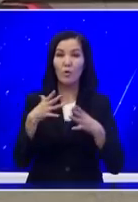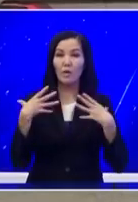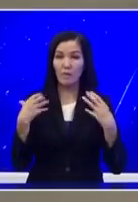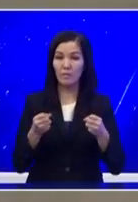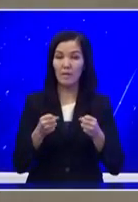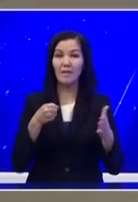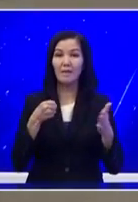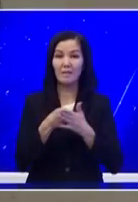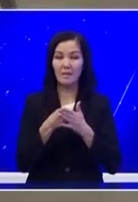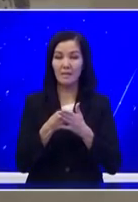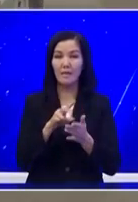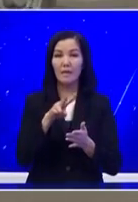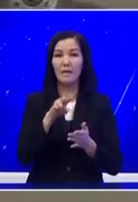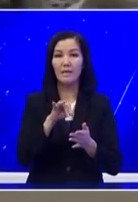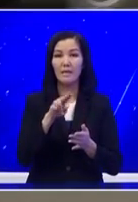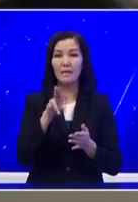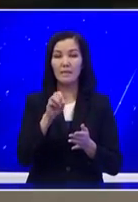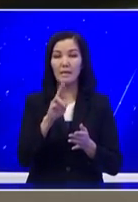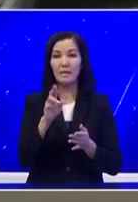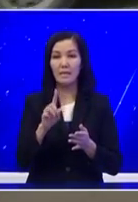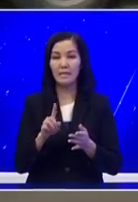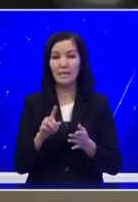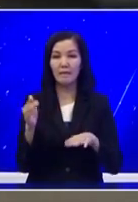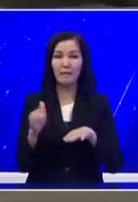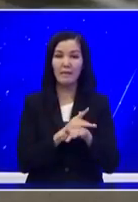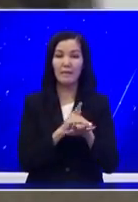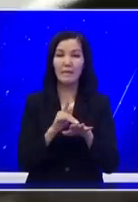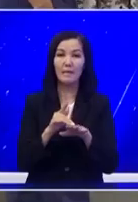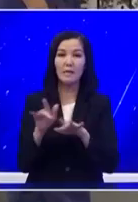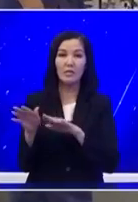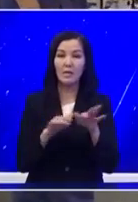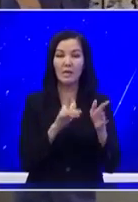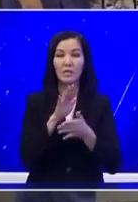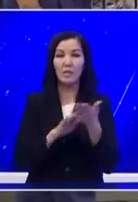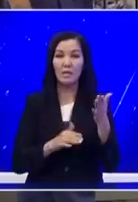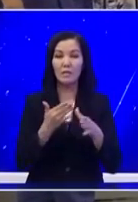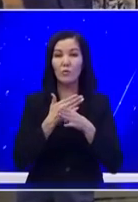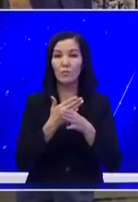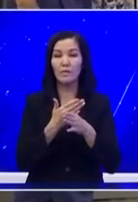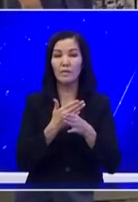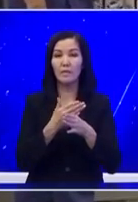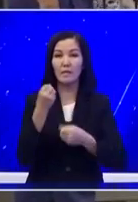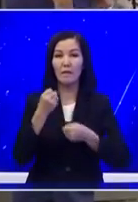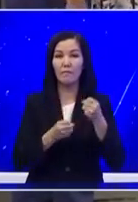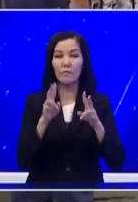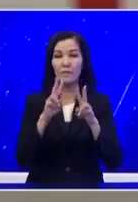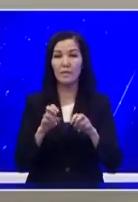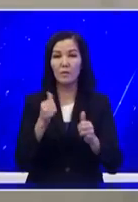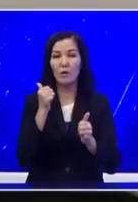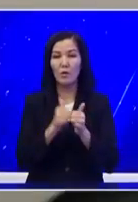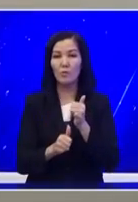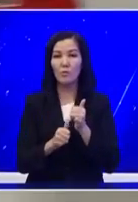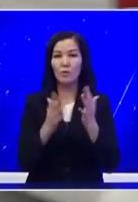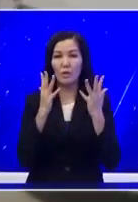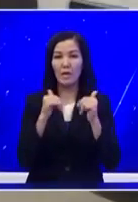дейін. Лидер кезет еріктілер тобы бұл игі істі әрі де жалғастыра бермек. Көмектесер автоволонтерларды да іздестіріп, күнде